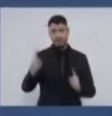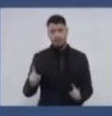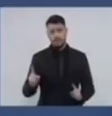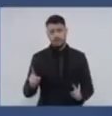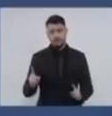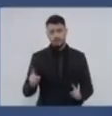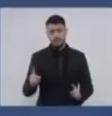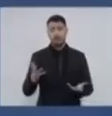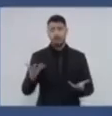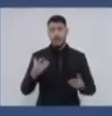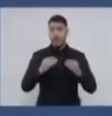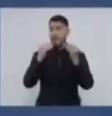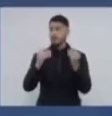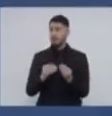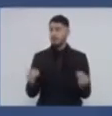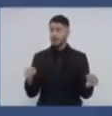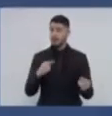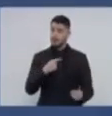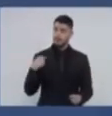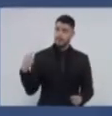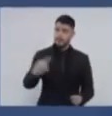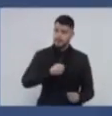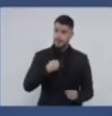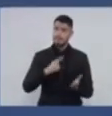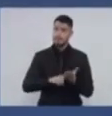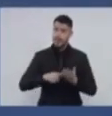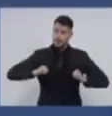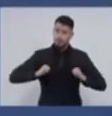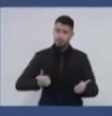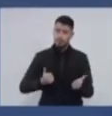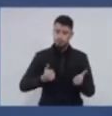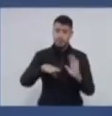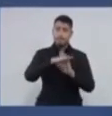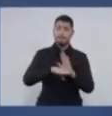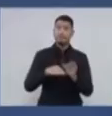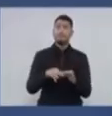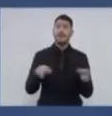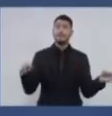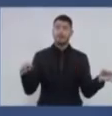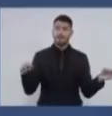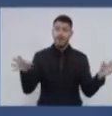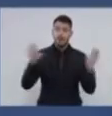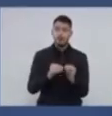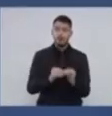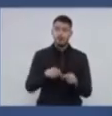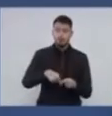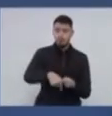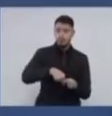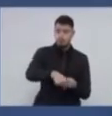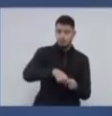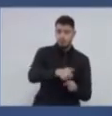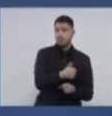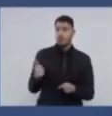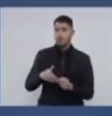αυξάνεται η περίοδος αποπληρωμής όλων των επιστρεπτέων προκαταβολών παραμένει δηλαδή η έκπτωση 15% σε περίπτωση που επιστραφούν ε